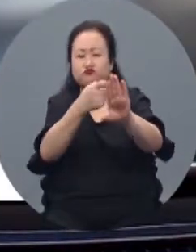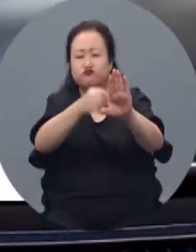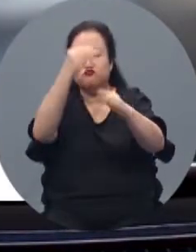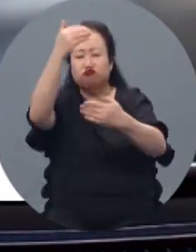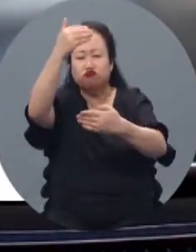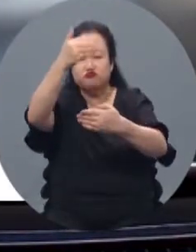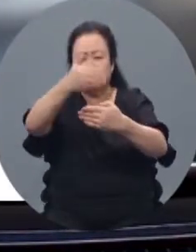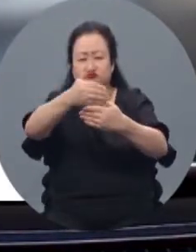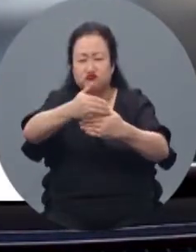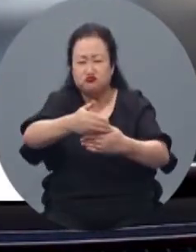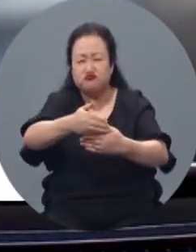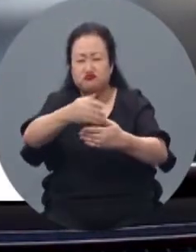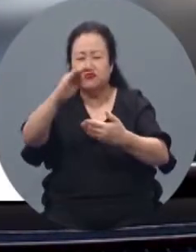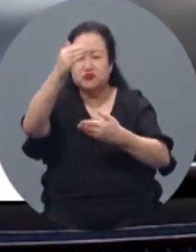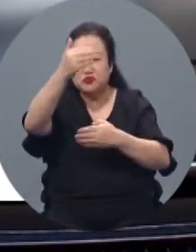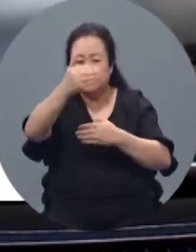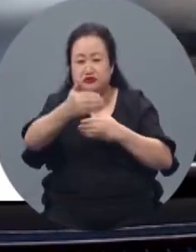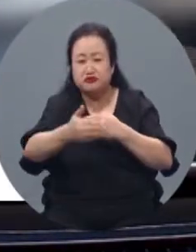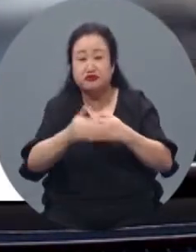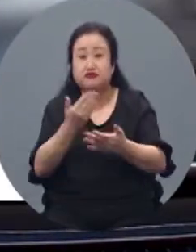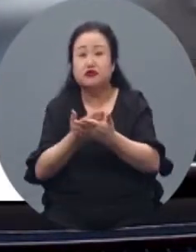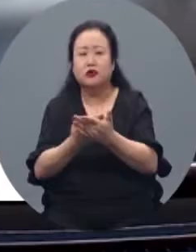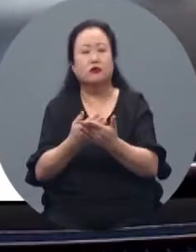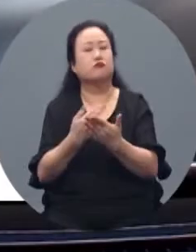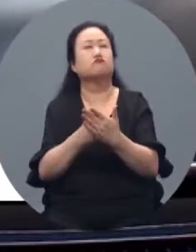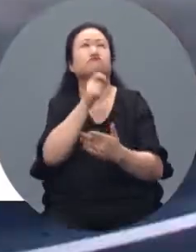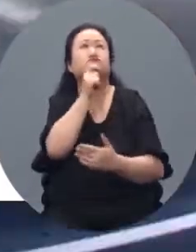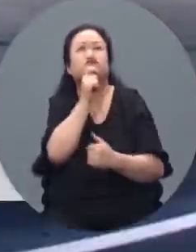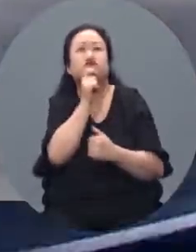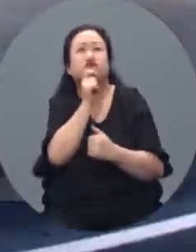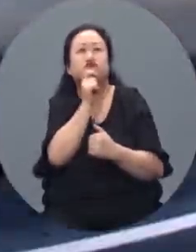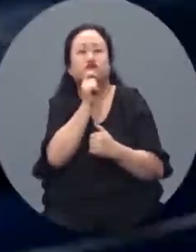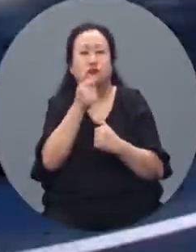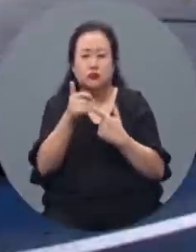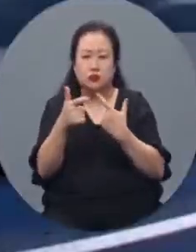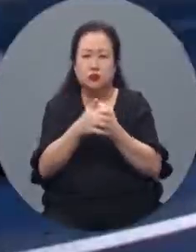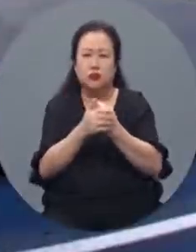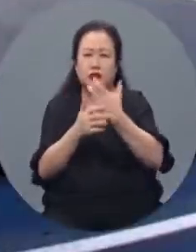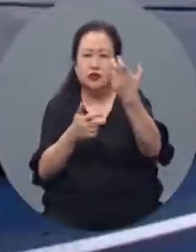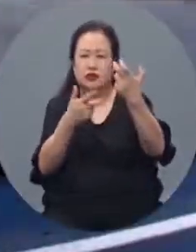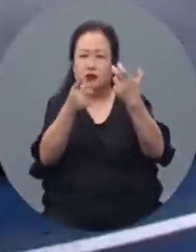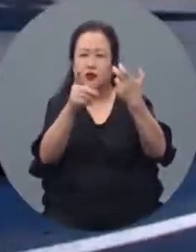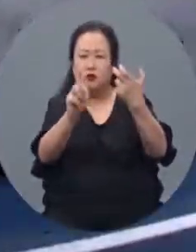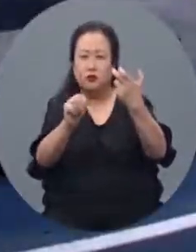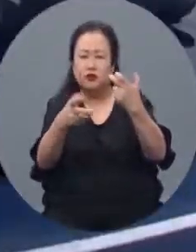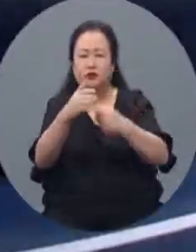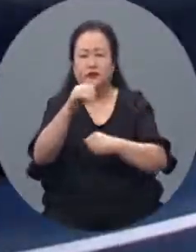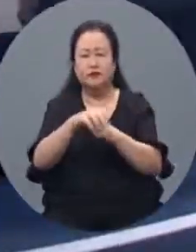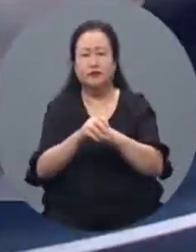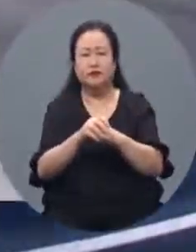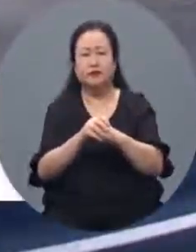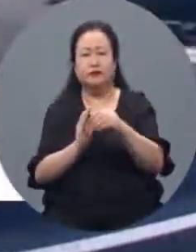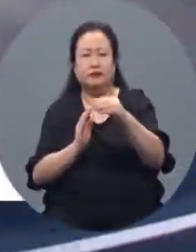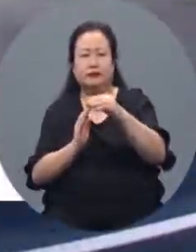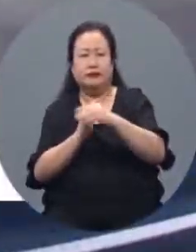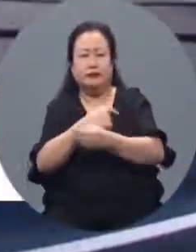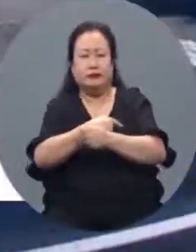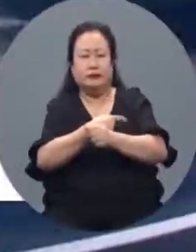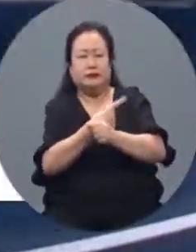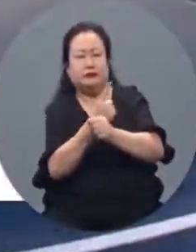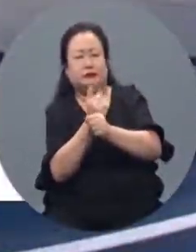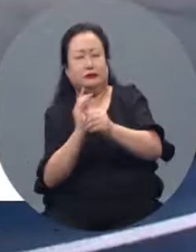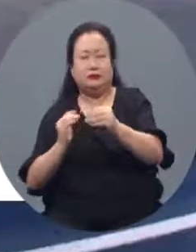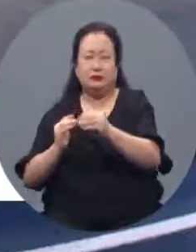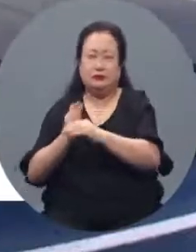작물 좀 내려라 그러니까 5 답이 없는 거에요 시속 70km 제한속도를 훌쩍 남긴 승용차는